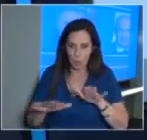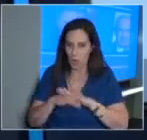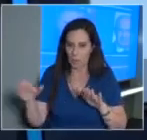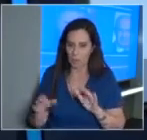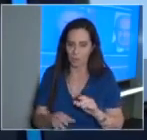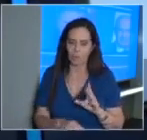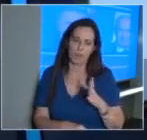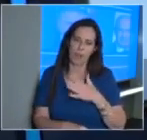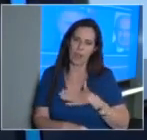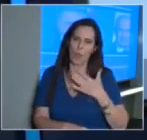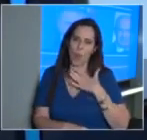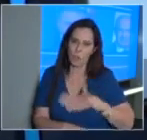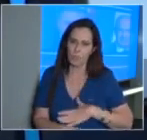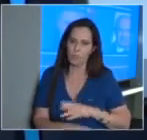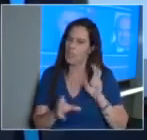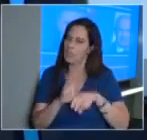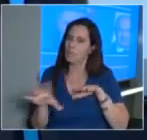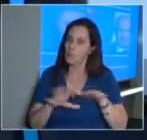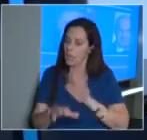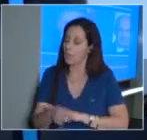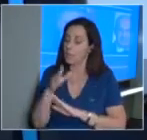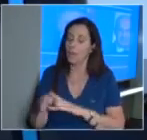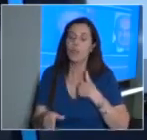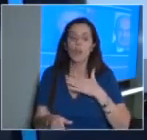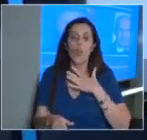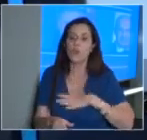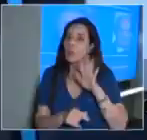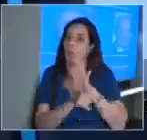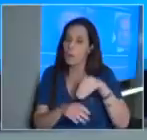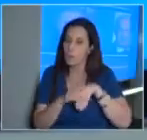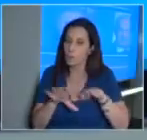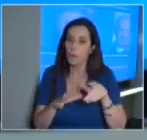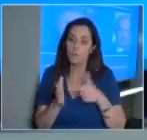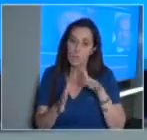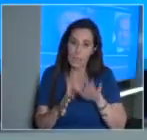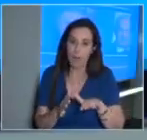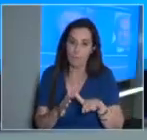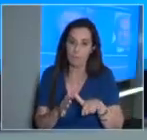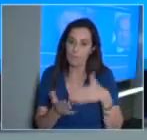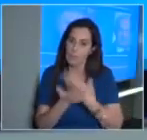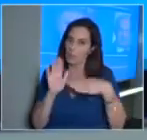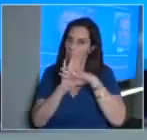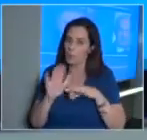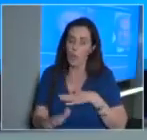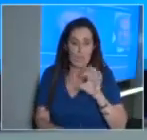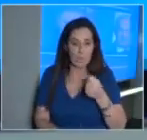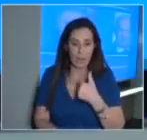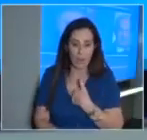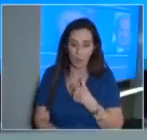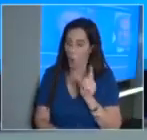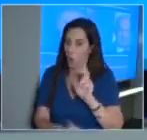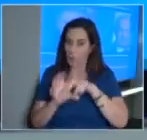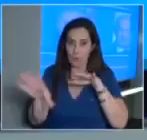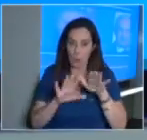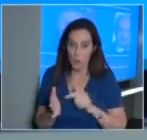ימין. אפשר, תראו, אנחנו רוצים להיכנס לממשלת ימין, אנחנו רוצים להשפיע בתוך הממשלה, בשביל זה גם הצבנו את התנאים שלנו. אם אנחנו לא